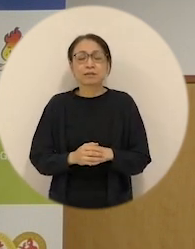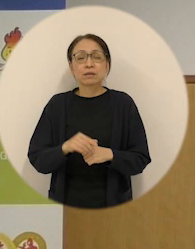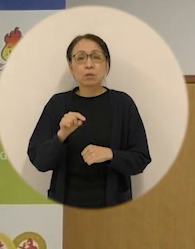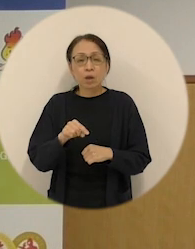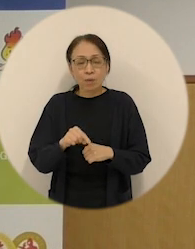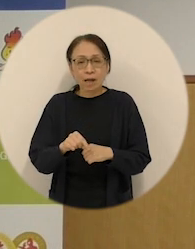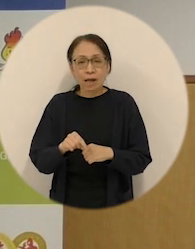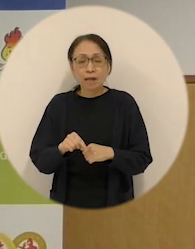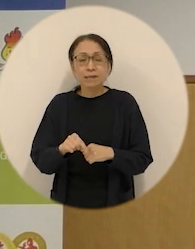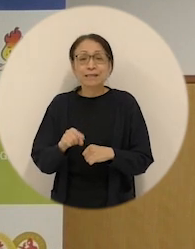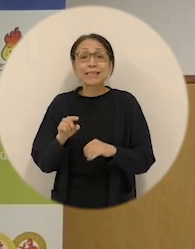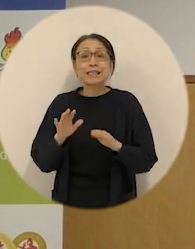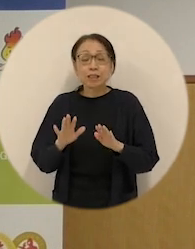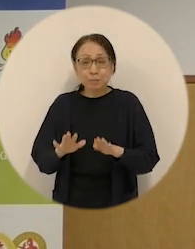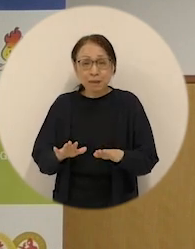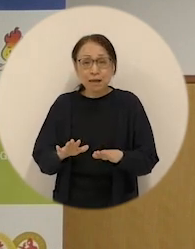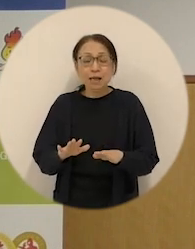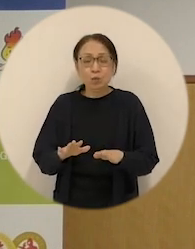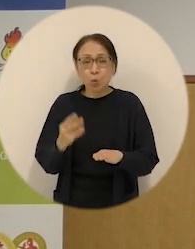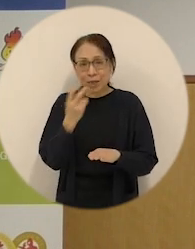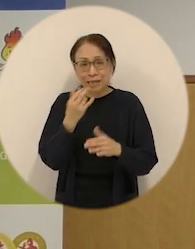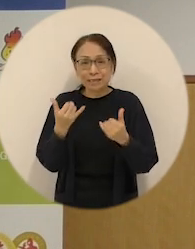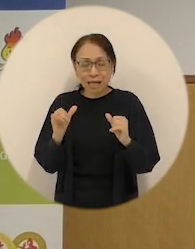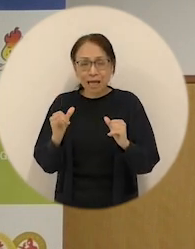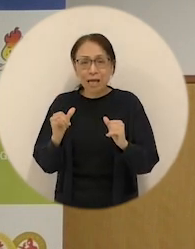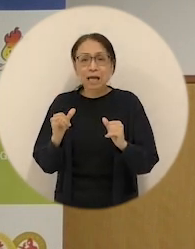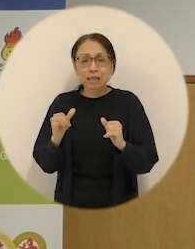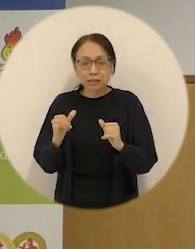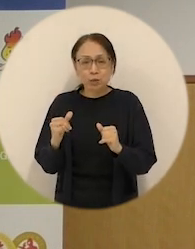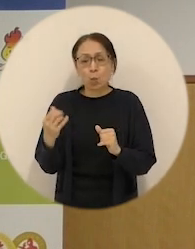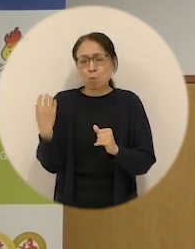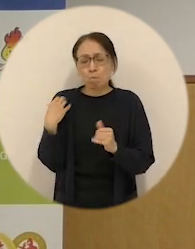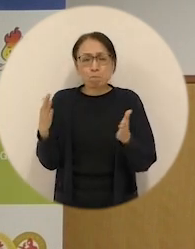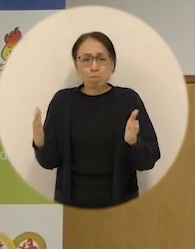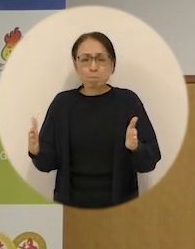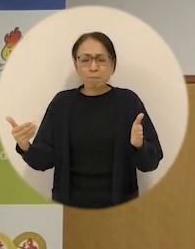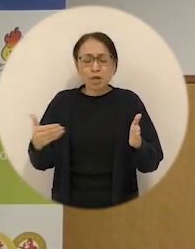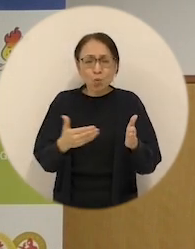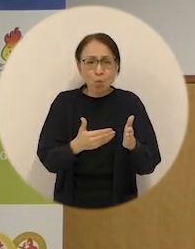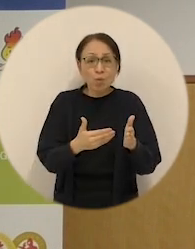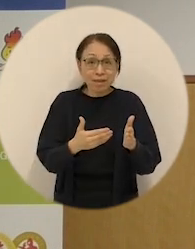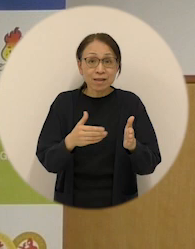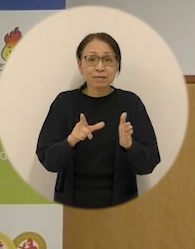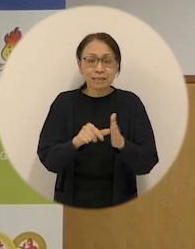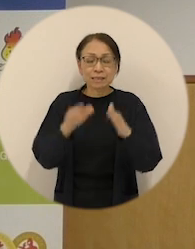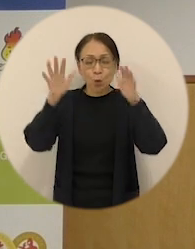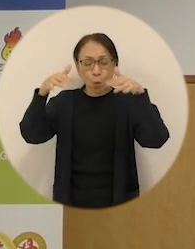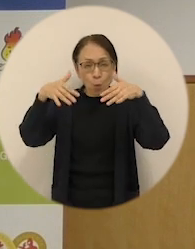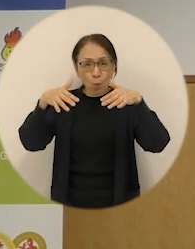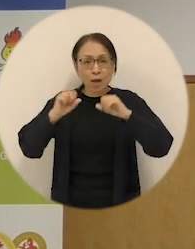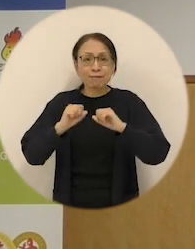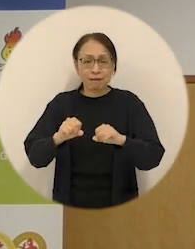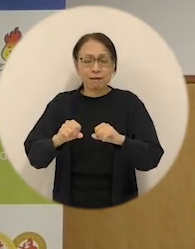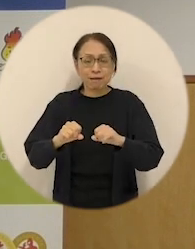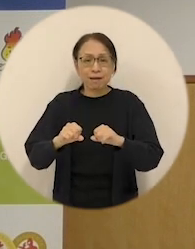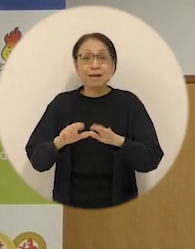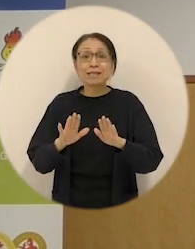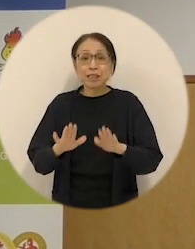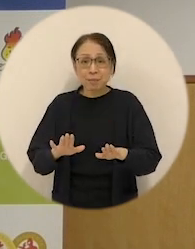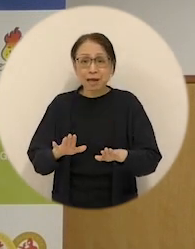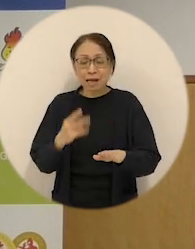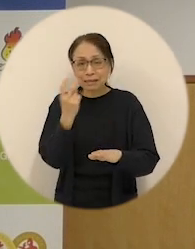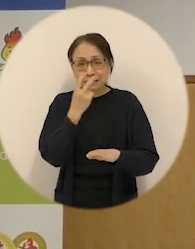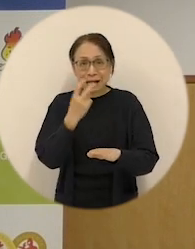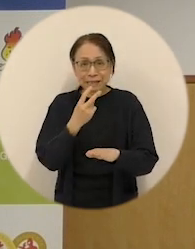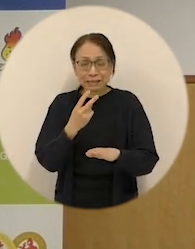現在の指定管理者の指定期間満了に伴い公募を行いましたところ、現在管理している社会福